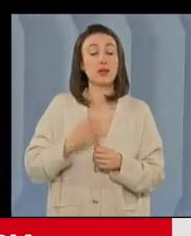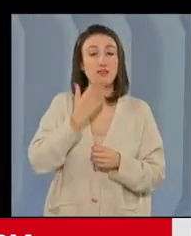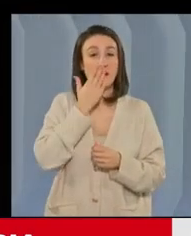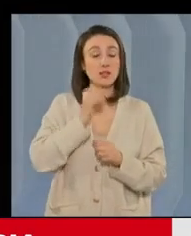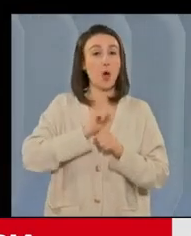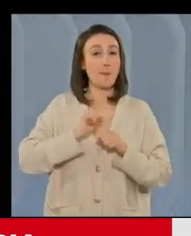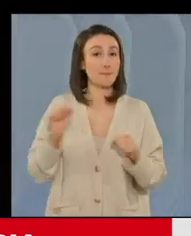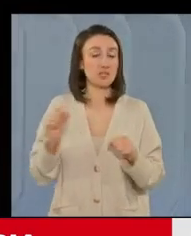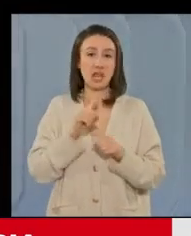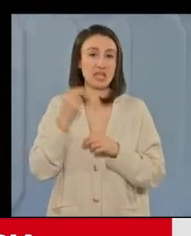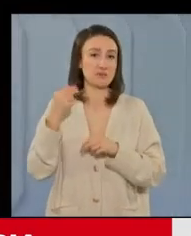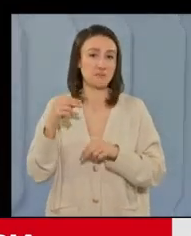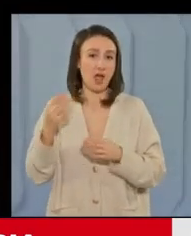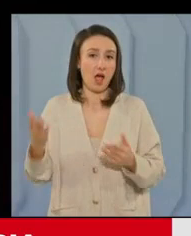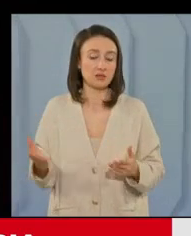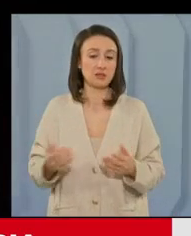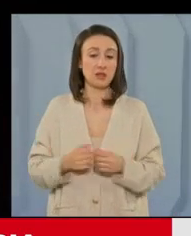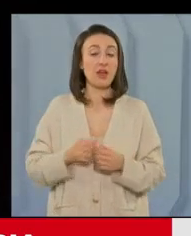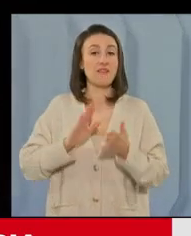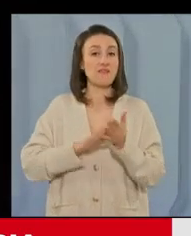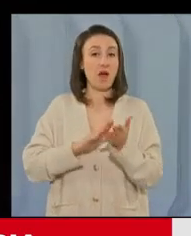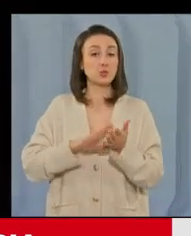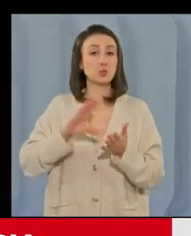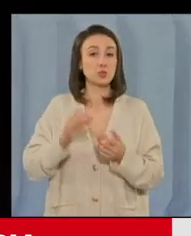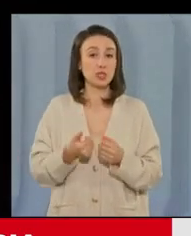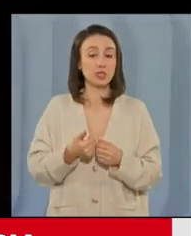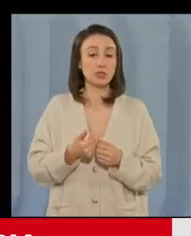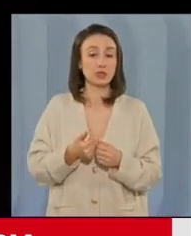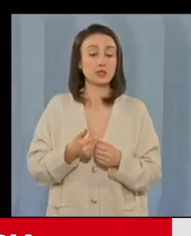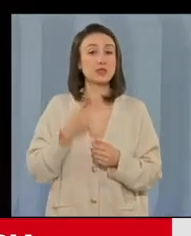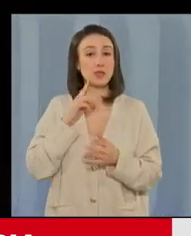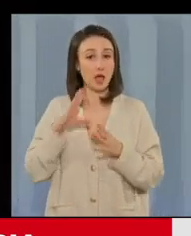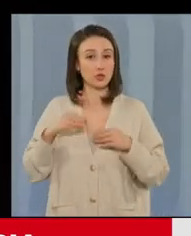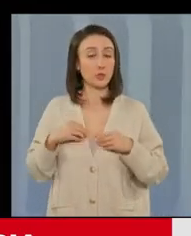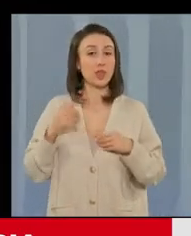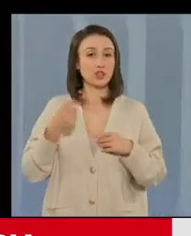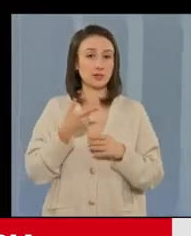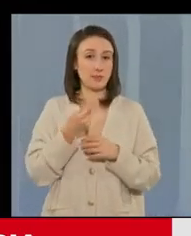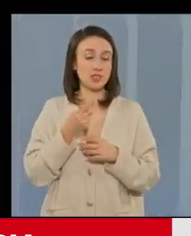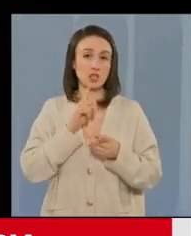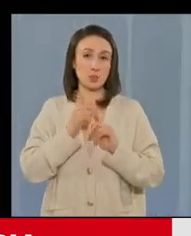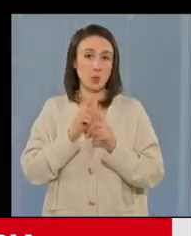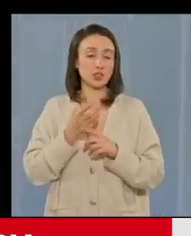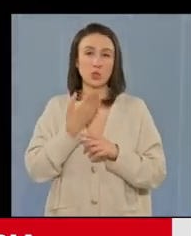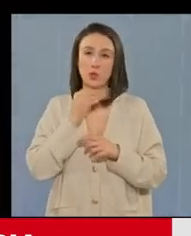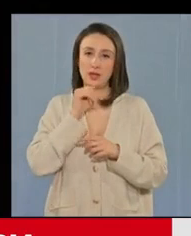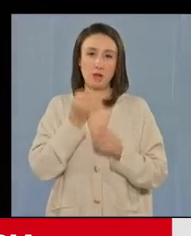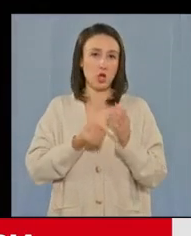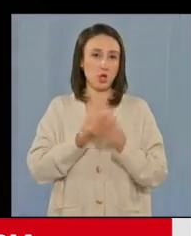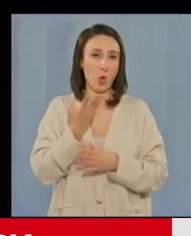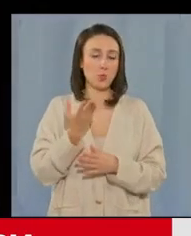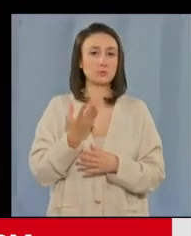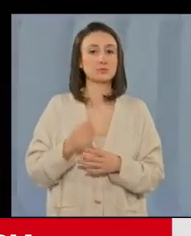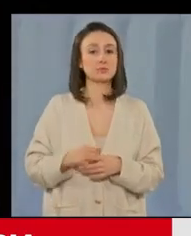o ambiție inexplicabilă. Faptul că se adoptă acest mesaj politic nu este nimic nou. Nu